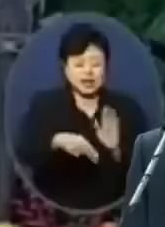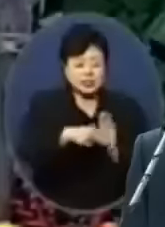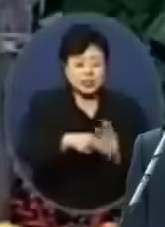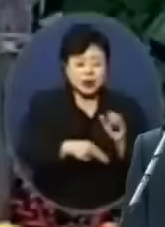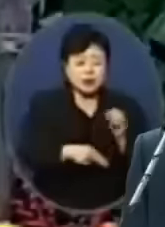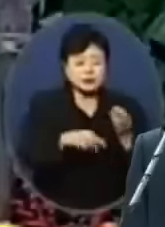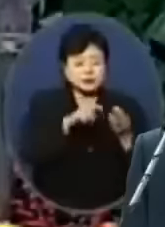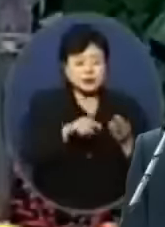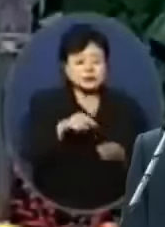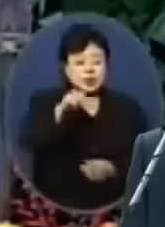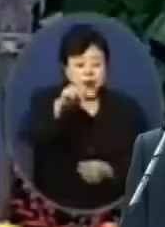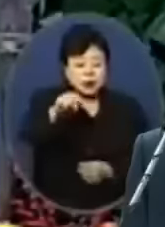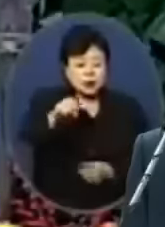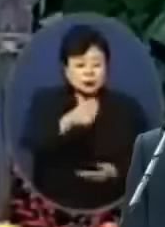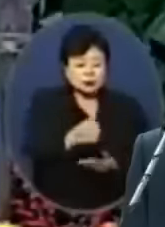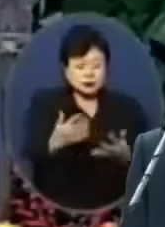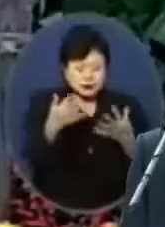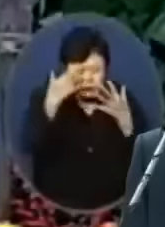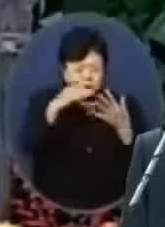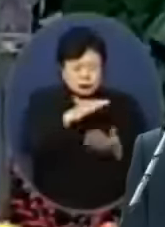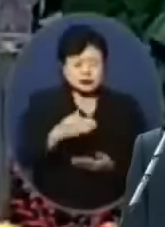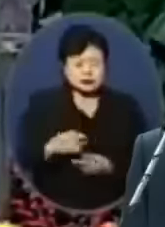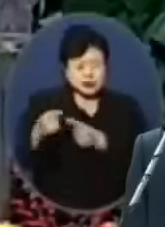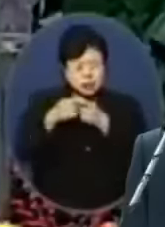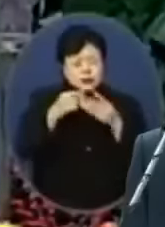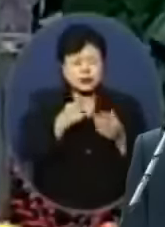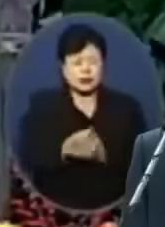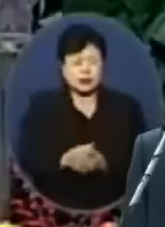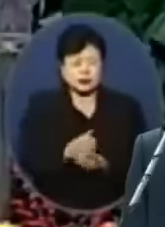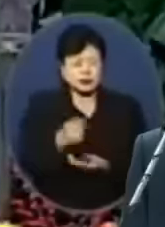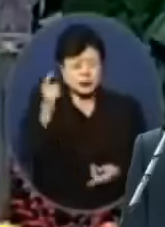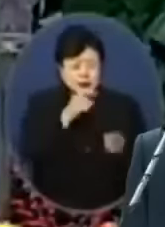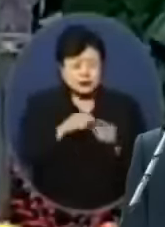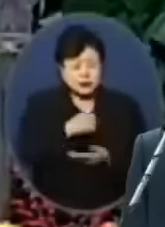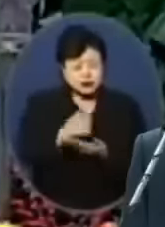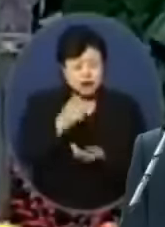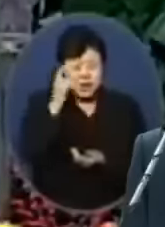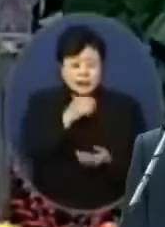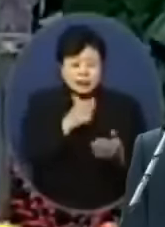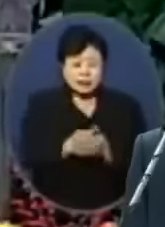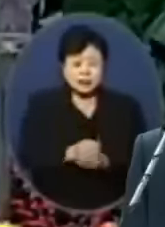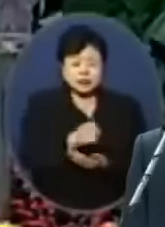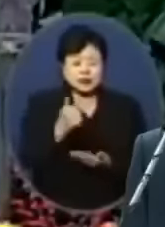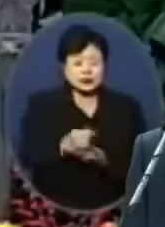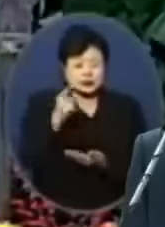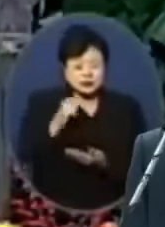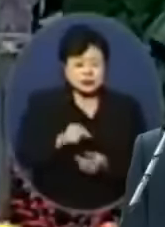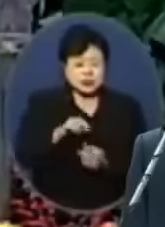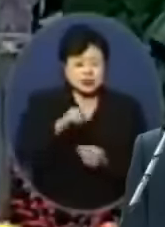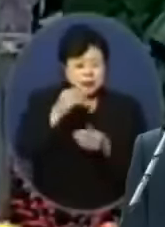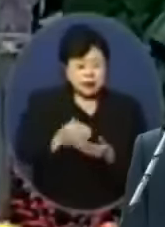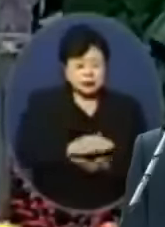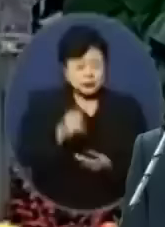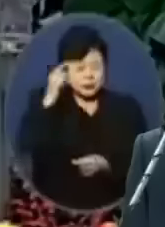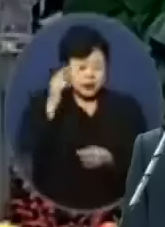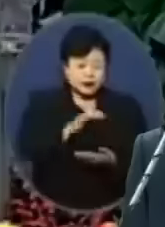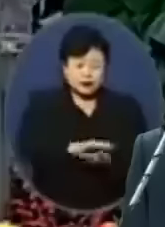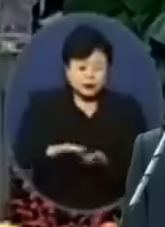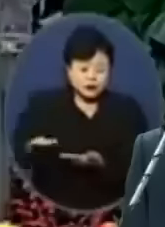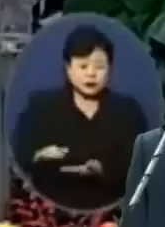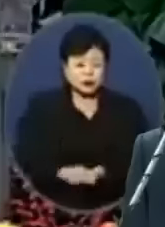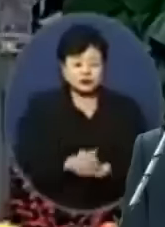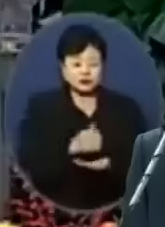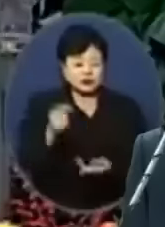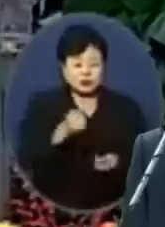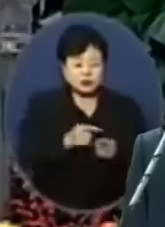53장 5절에 보면 그가 찔리면 우리 허물 때문이요 그가 상하면 우리 죄악 때문이라 그가 징계를 받음으로 우리의 평화를 누리고